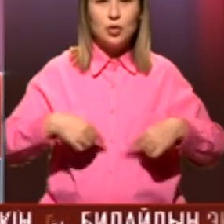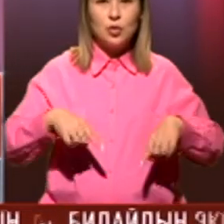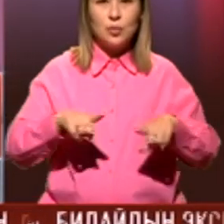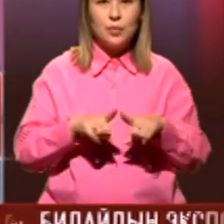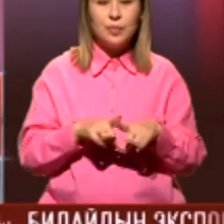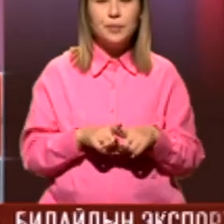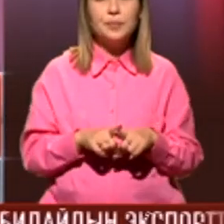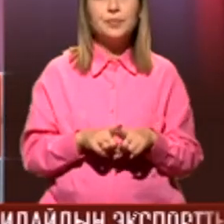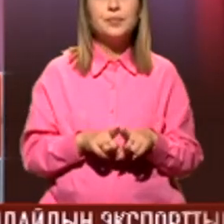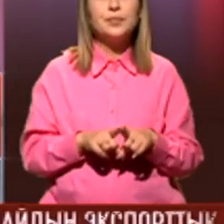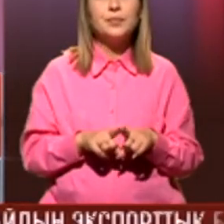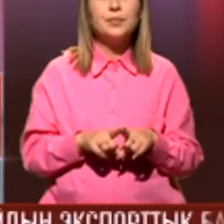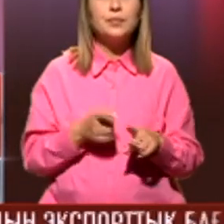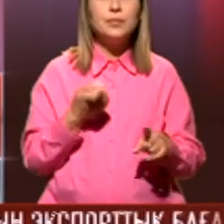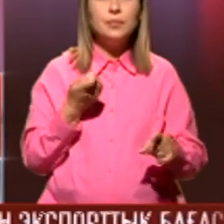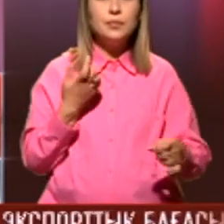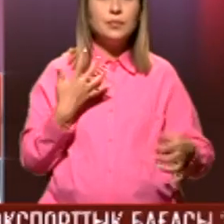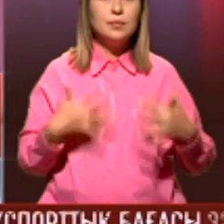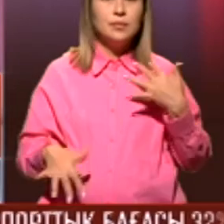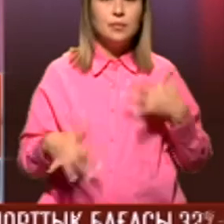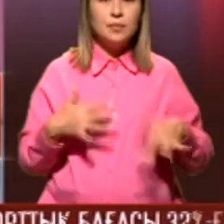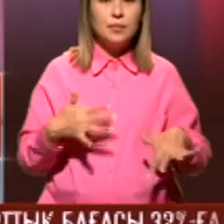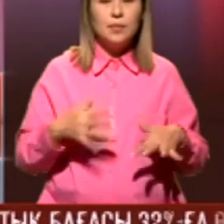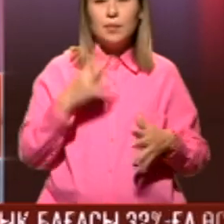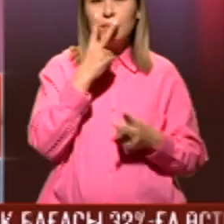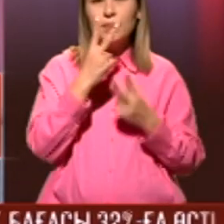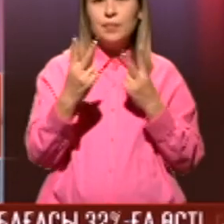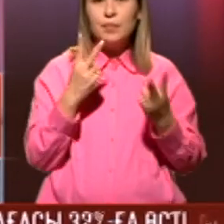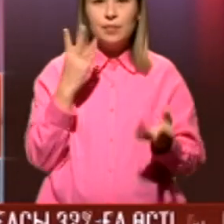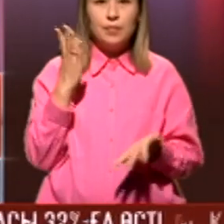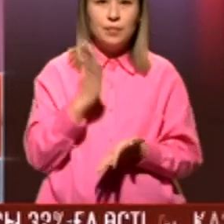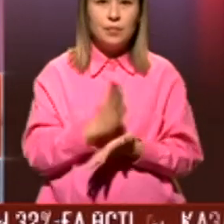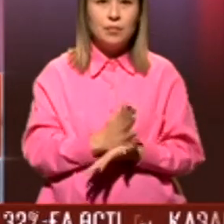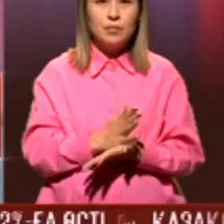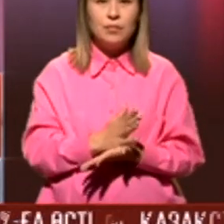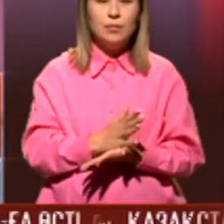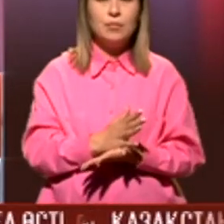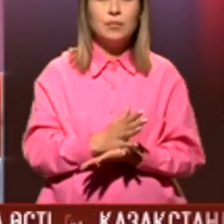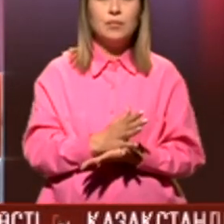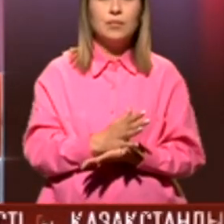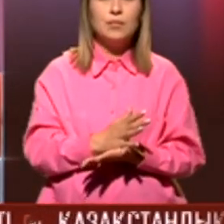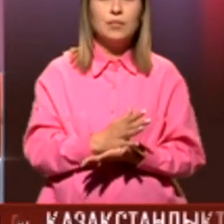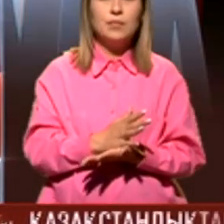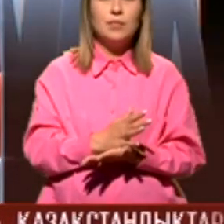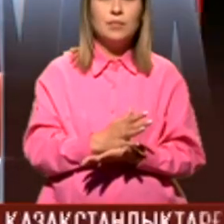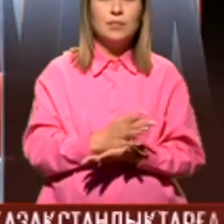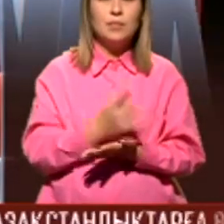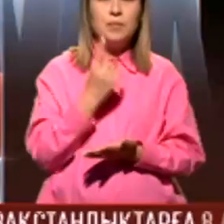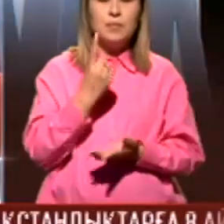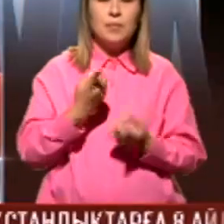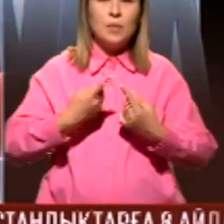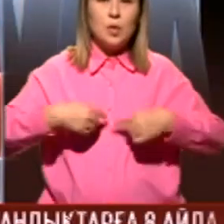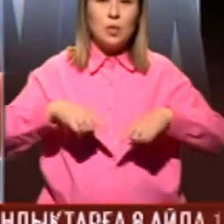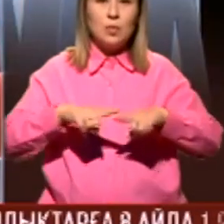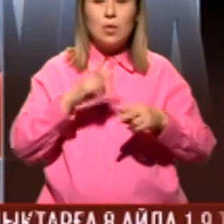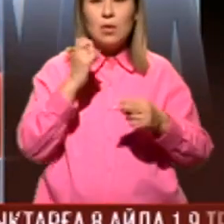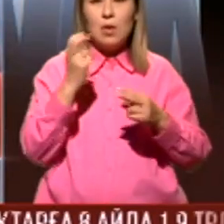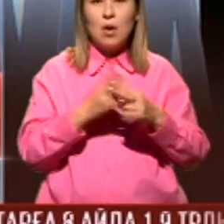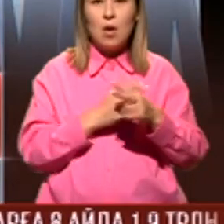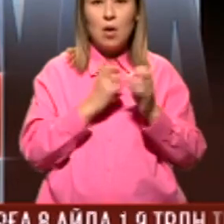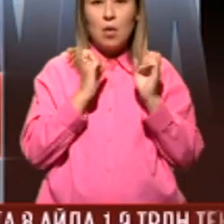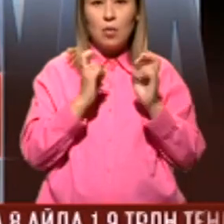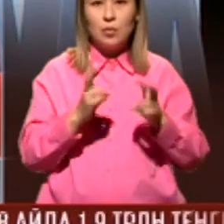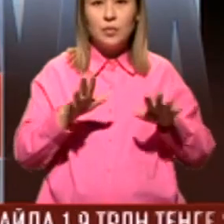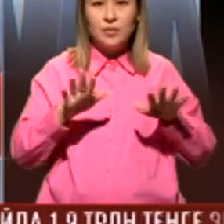былайша айтқанда әлсіздігі жан жақтан көрініп жатыр. Керек болса бір ұйымдағы сол қауіпсіздік деген